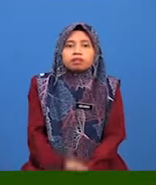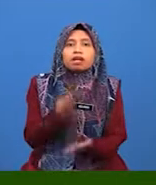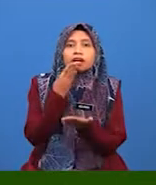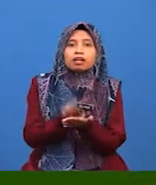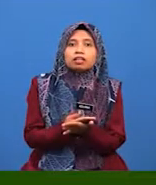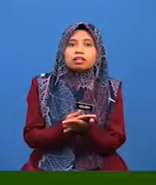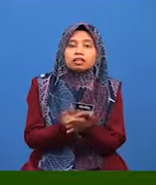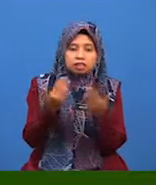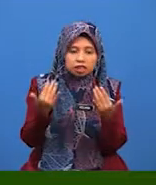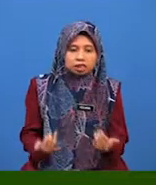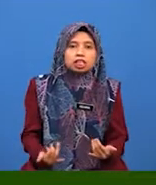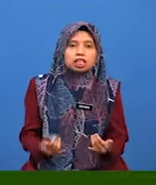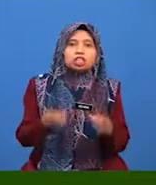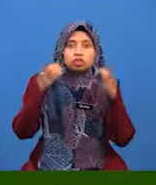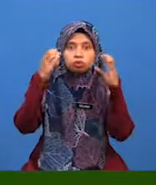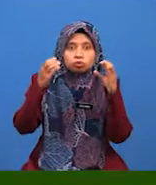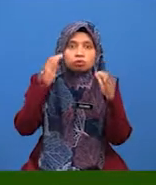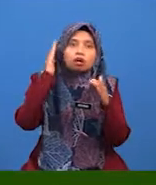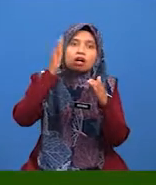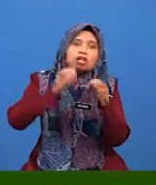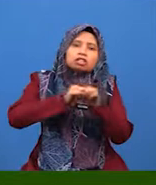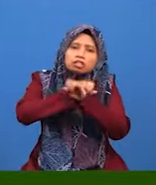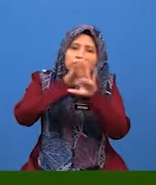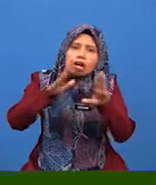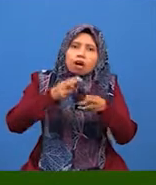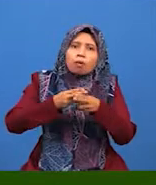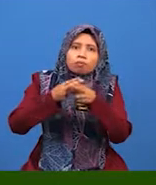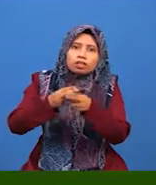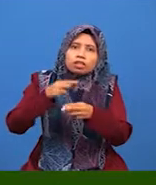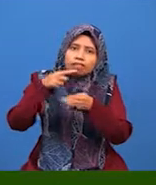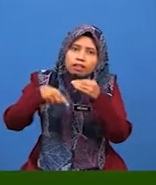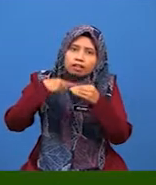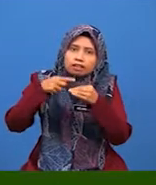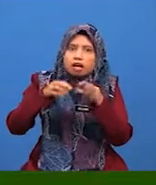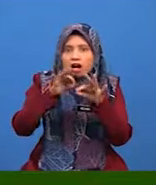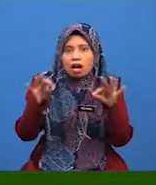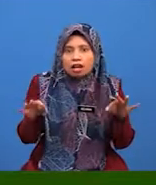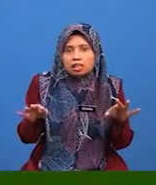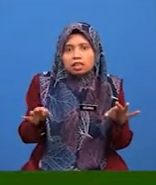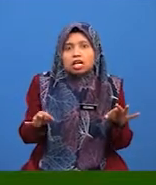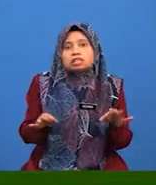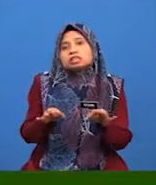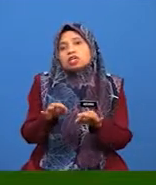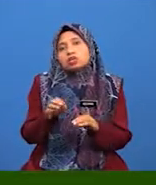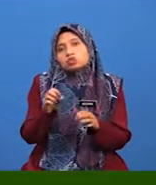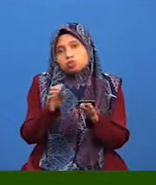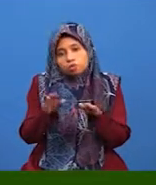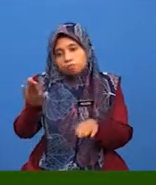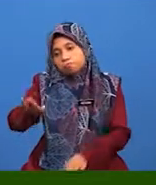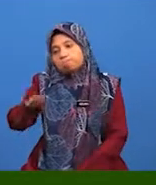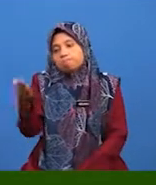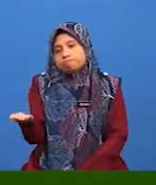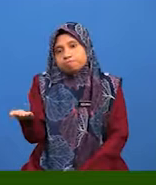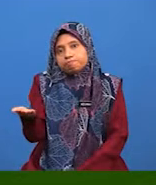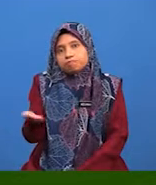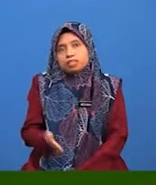Baiklah, sekarang cikgu akan terangkan pula tentang ayat songsang.